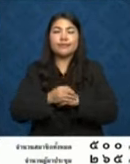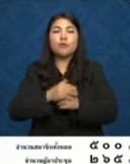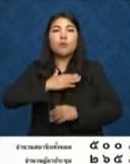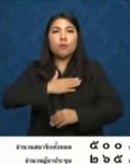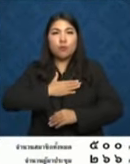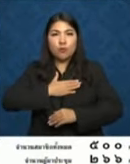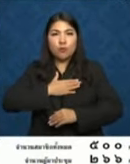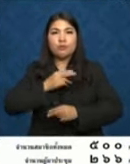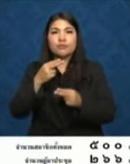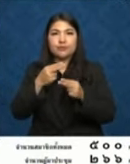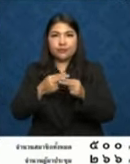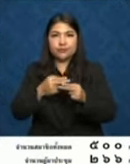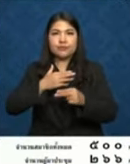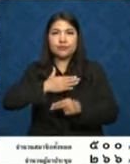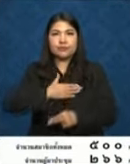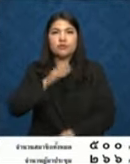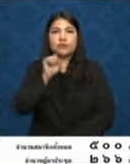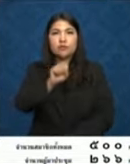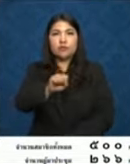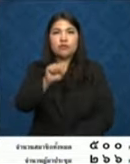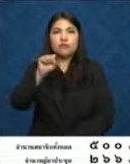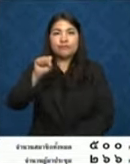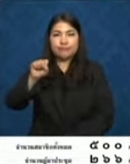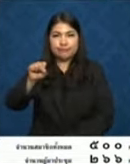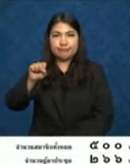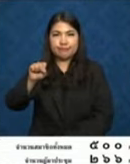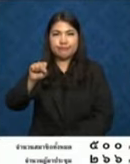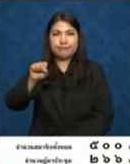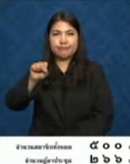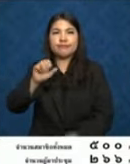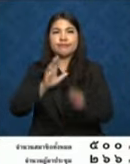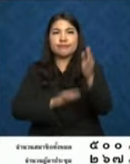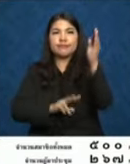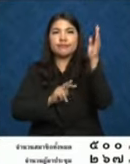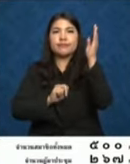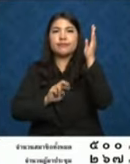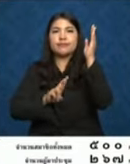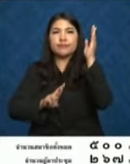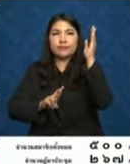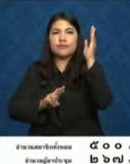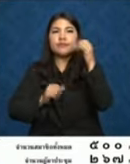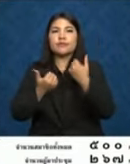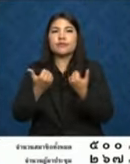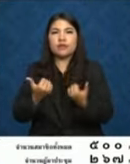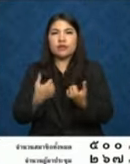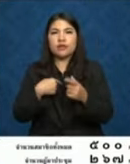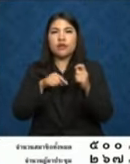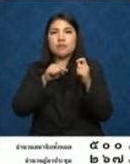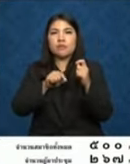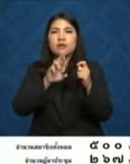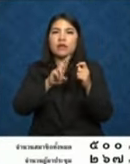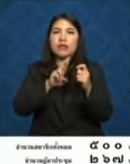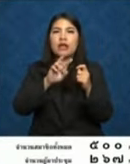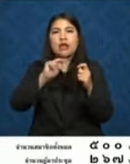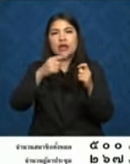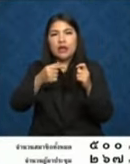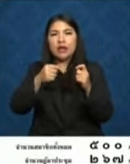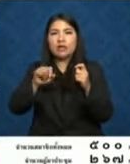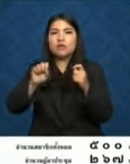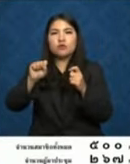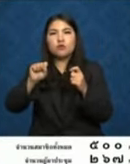ผมนายสักการยาสิสมาชิกสภาผู้แทนราษฎรจังหวัดนราธิวาสประกอบไปด้วยอำเภอระแงะอำเภอจันแนะอำเ